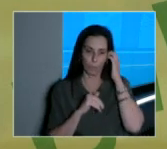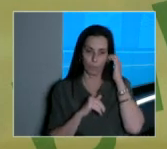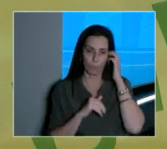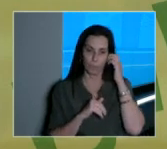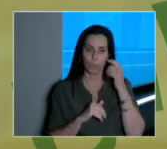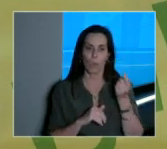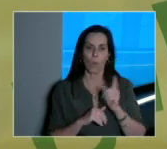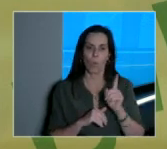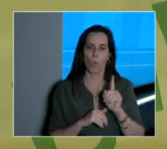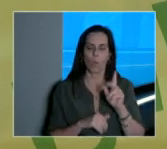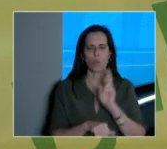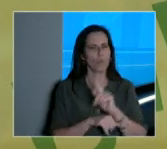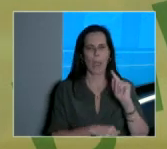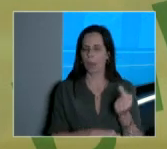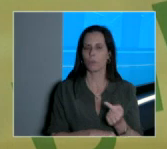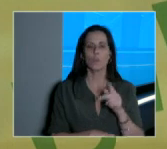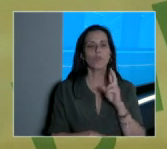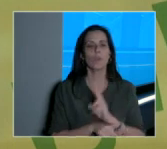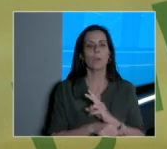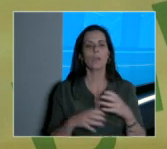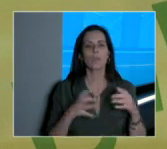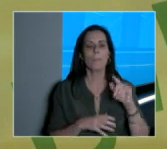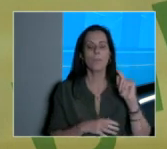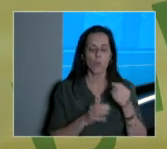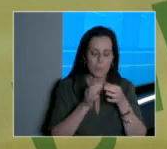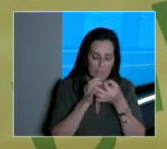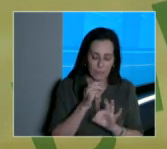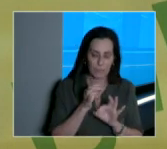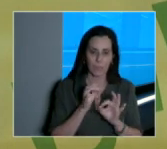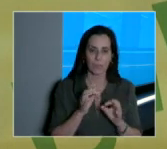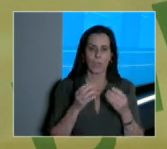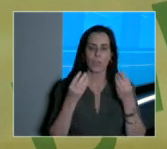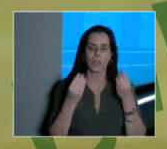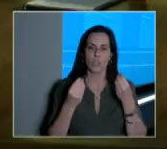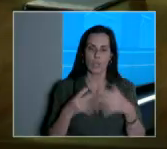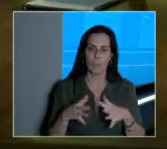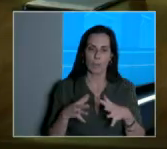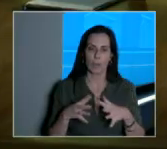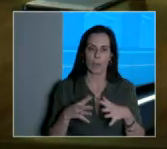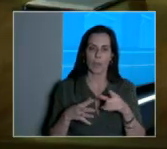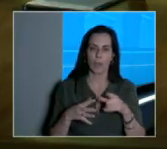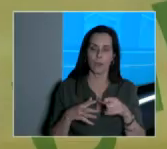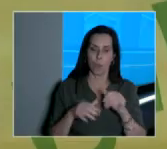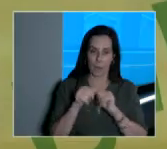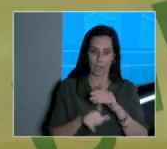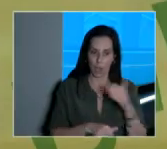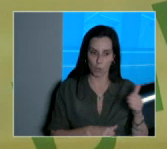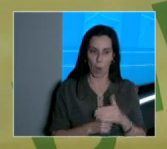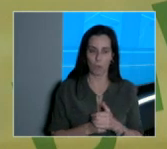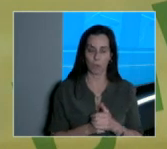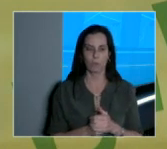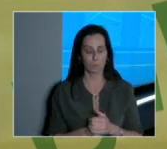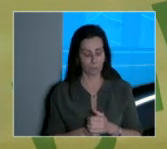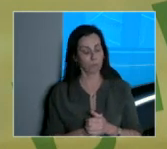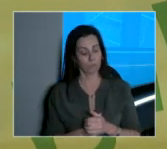בגץ, הוא לא מגן על קבוצות מיעוט, הוא מגן על קבוצת מיעוט מסוימת שאיבדה את ההגמוניה בציבור. מה, הוא מגן על השמאלנים? כן,